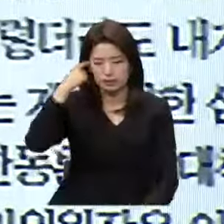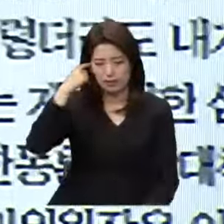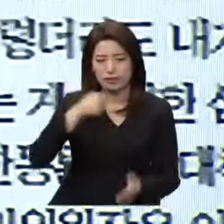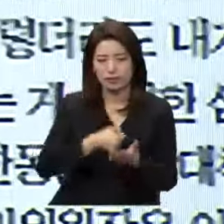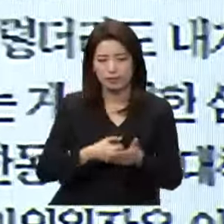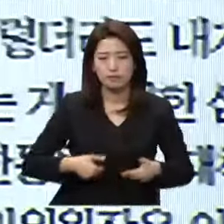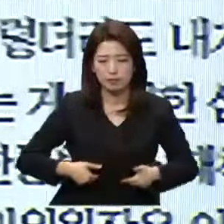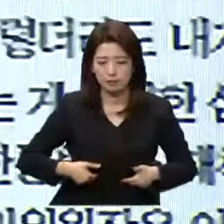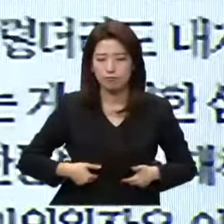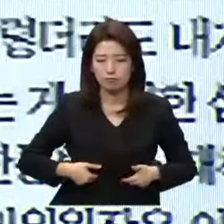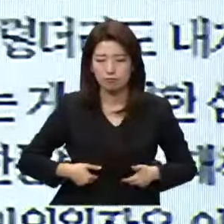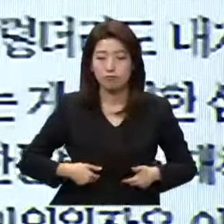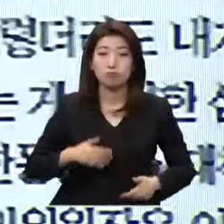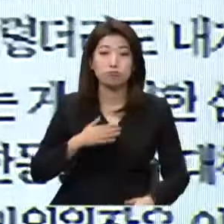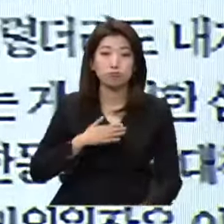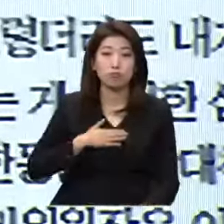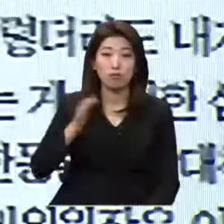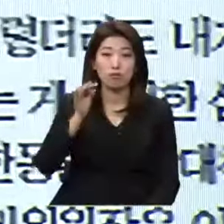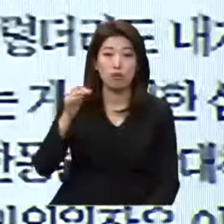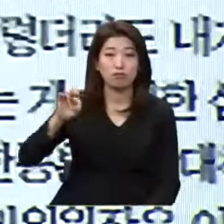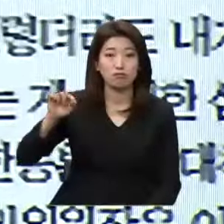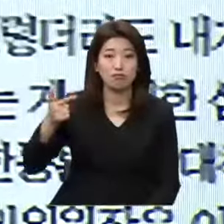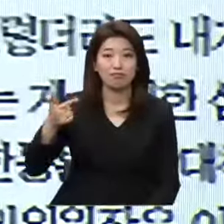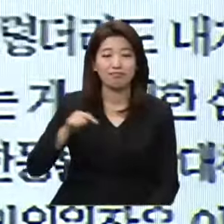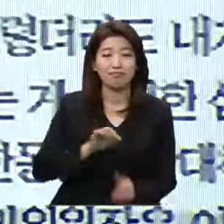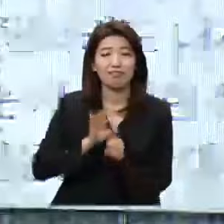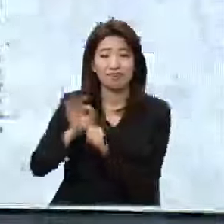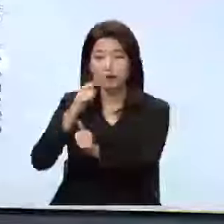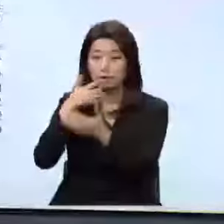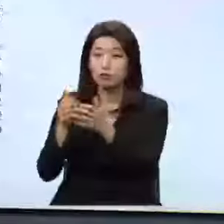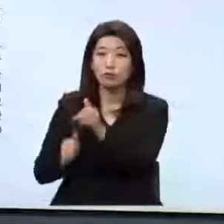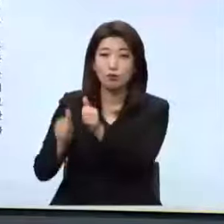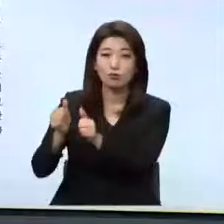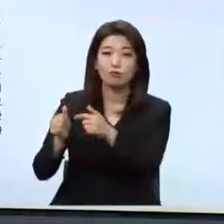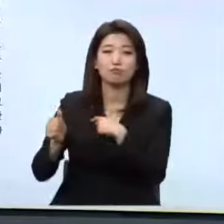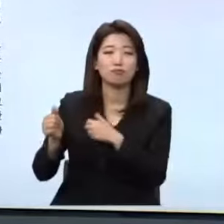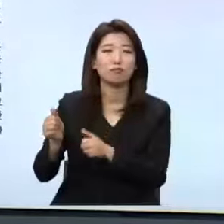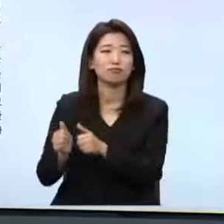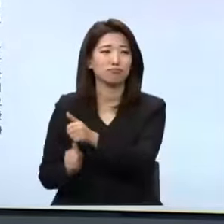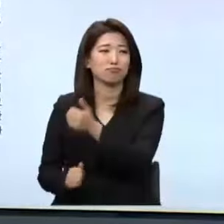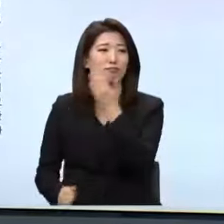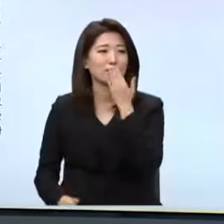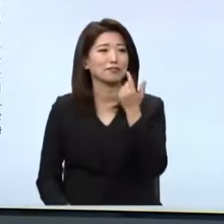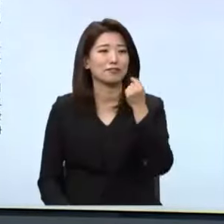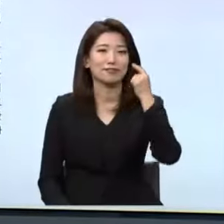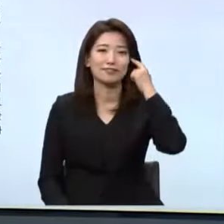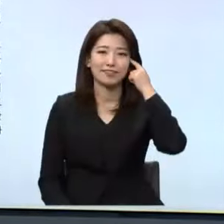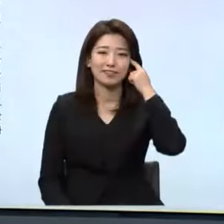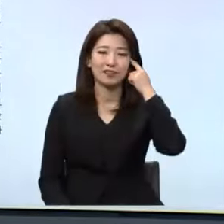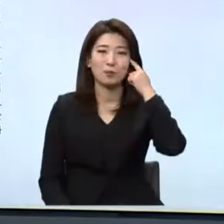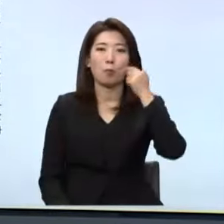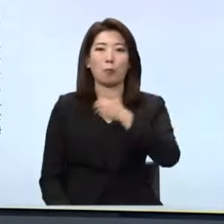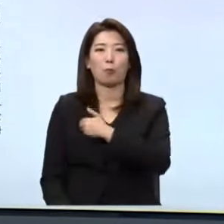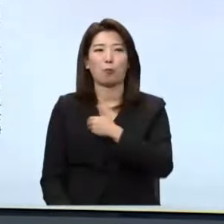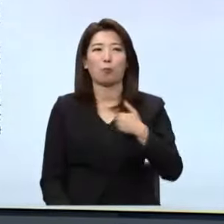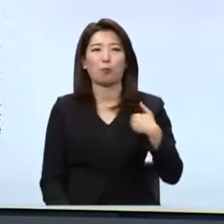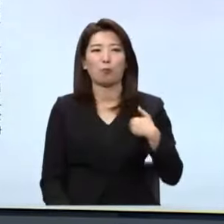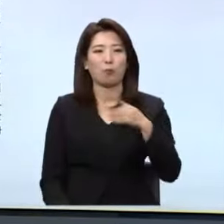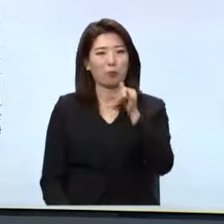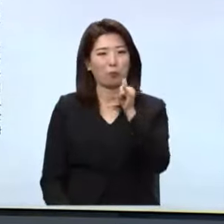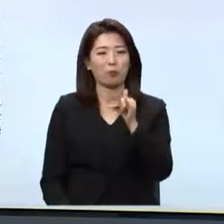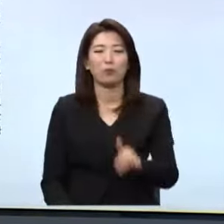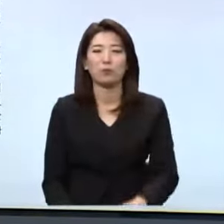없다 자신감도 지금 같이 피력을 했습니다네 근데 일단이 얘기를